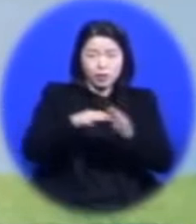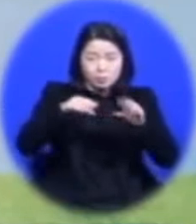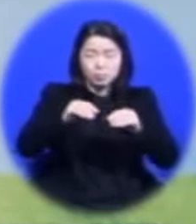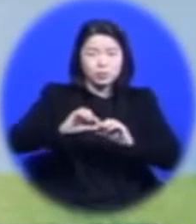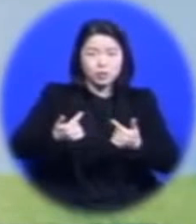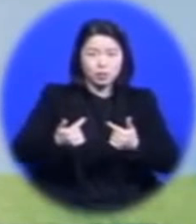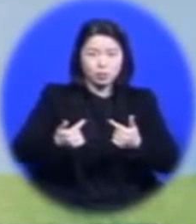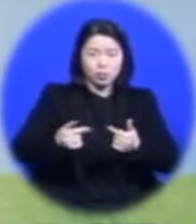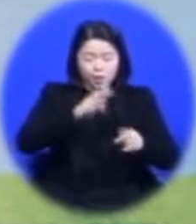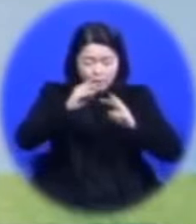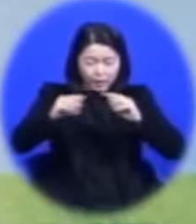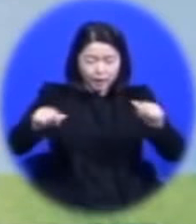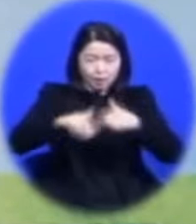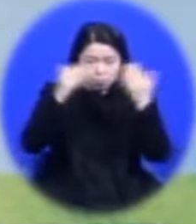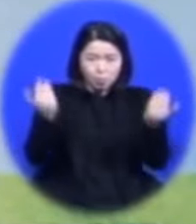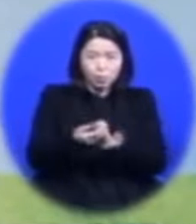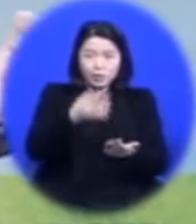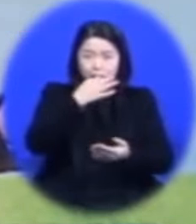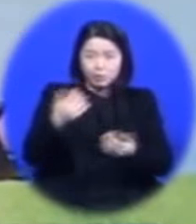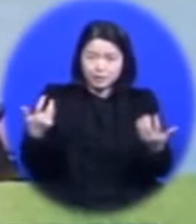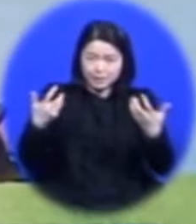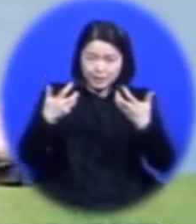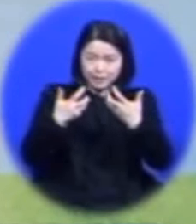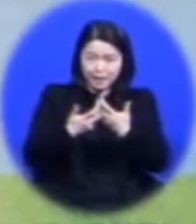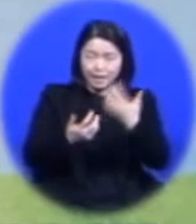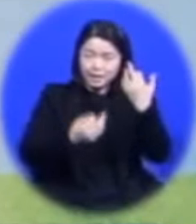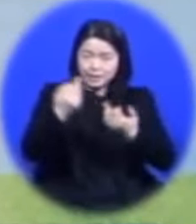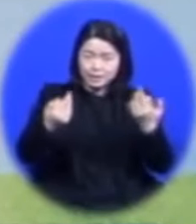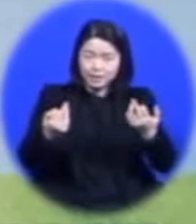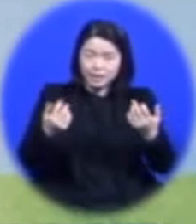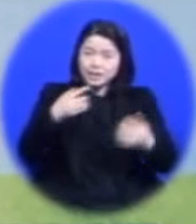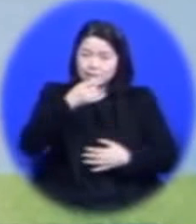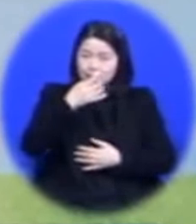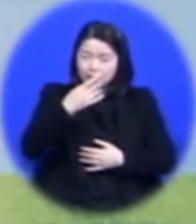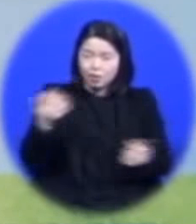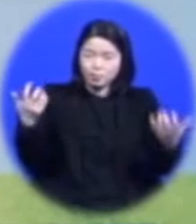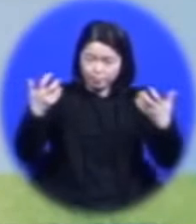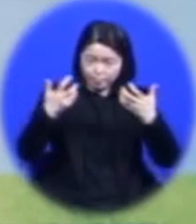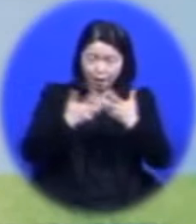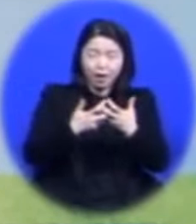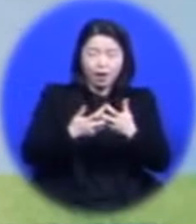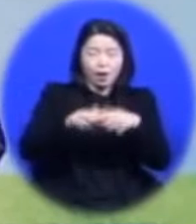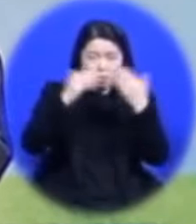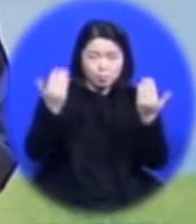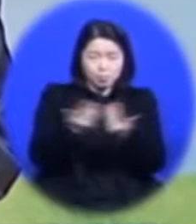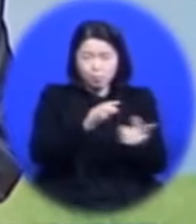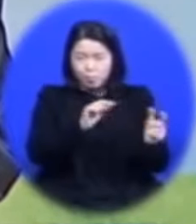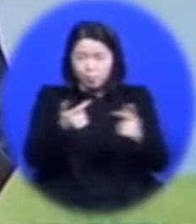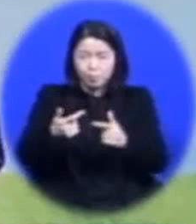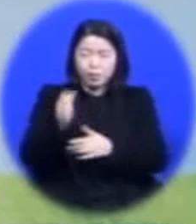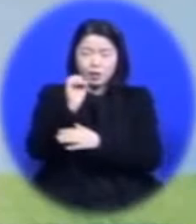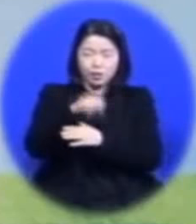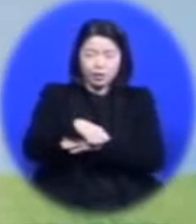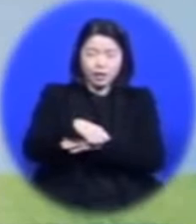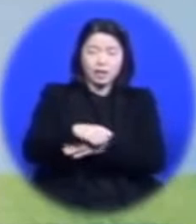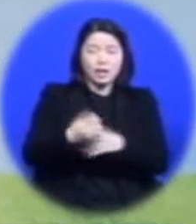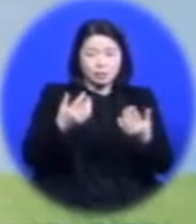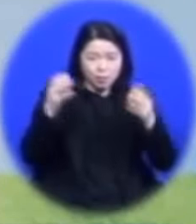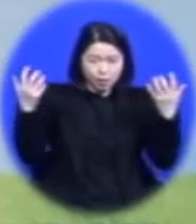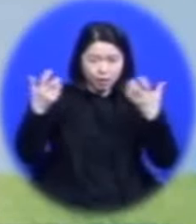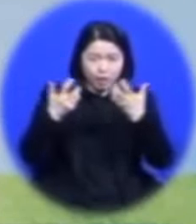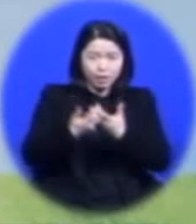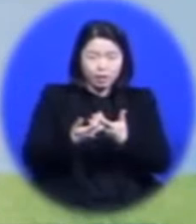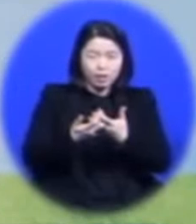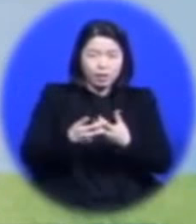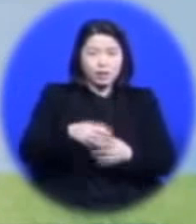땅에는 온갖 곡식이 가득하고 산등성 이에도 곡식이 풍성하며 온갖 과일이 레바논의 살림 물결칠